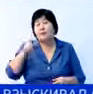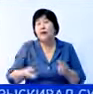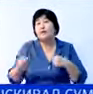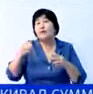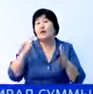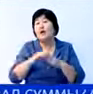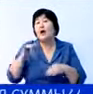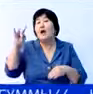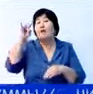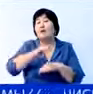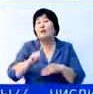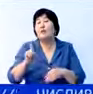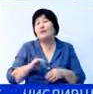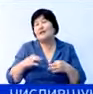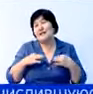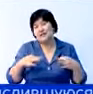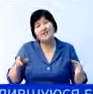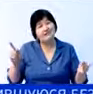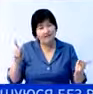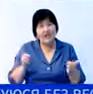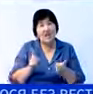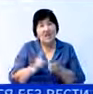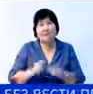домой. В аэропорту его ждала торжественная встреча.